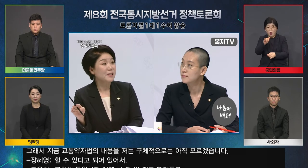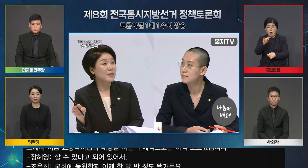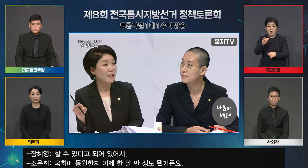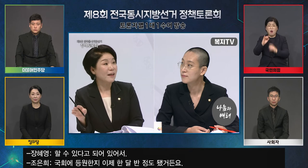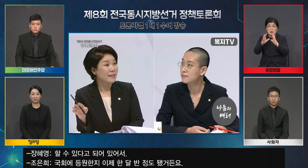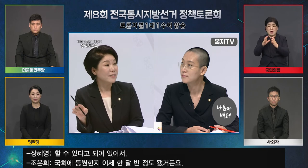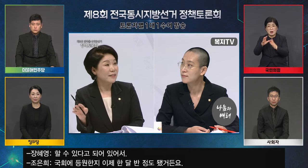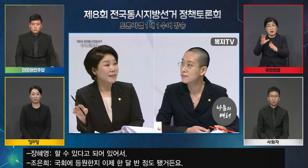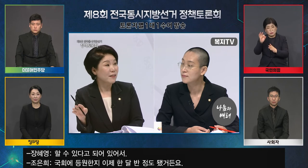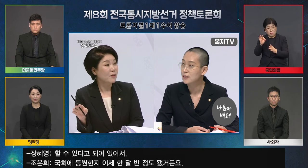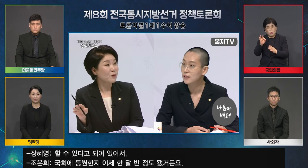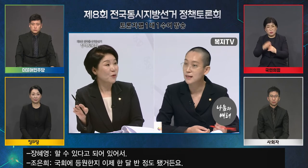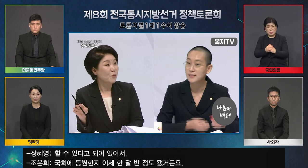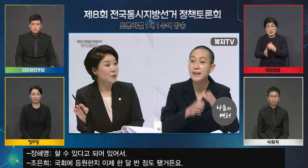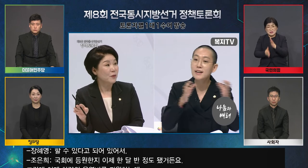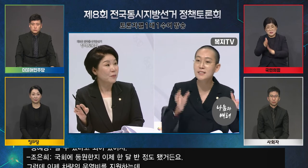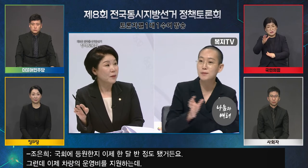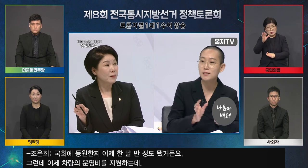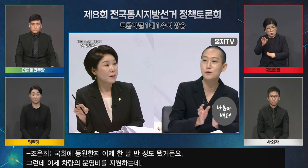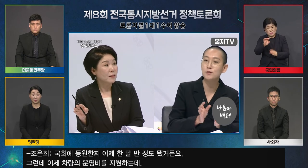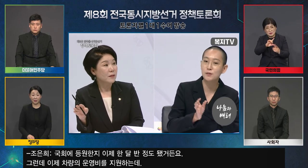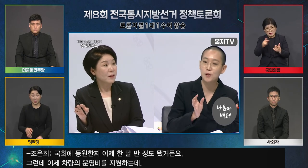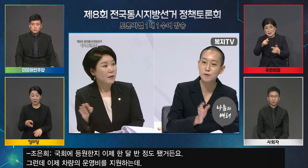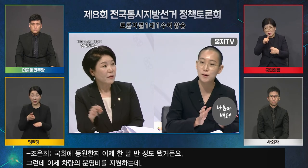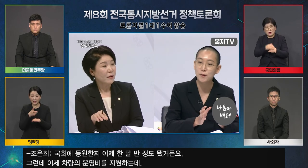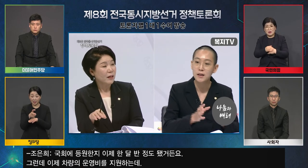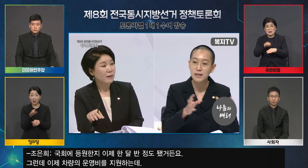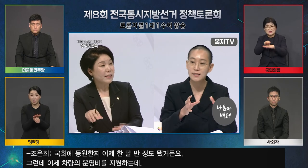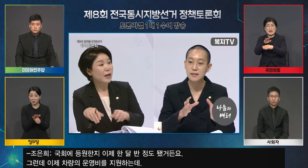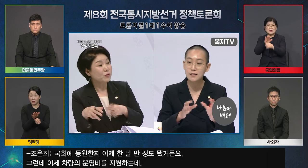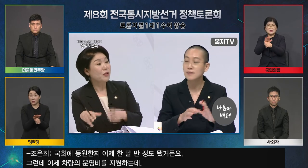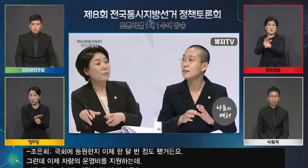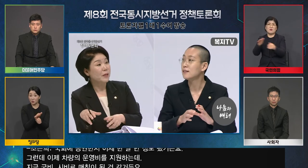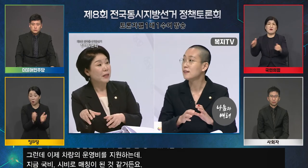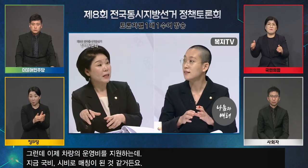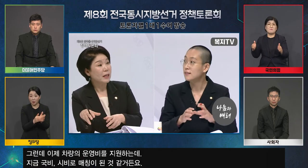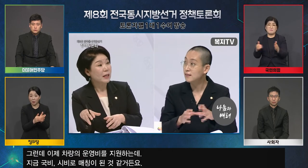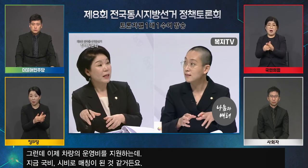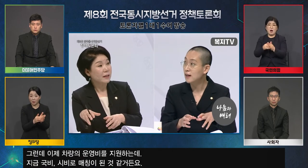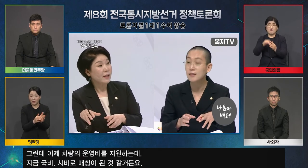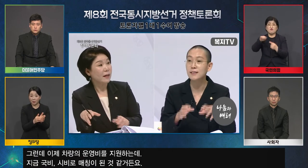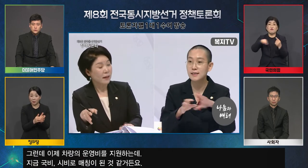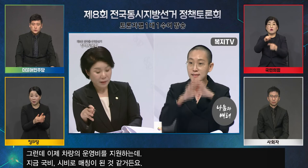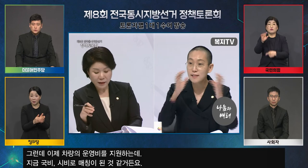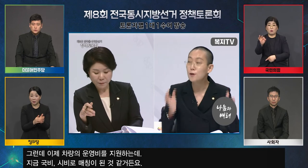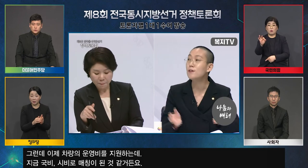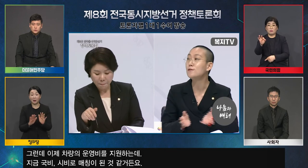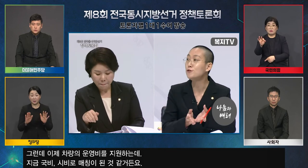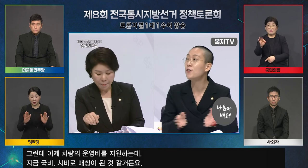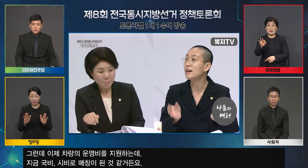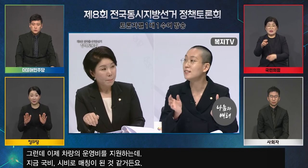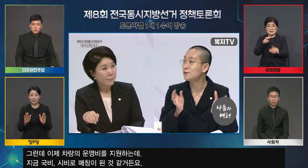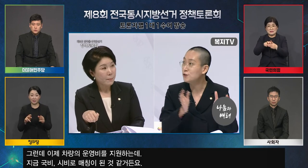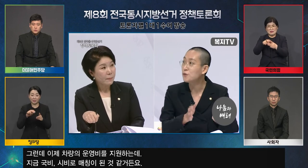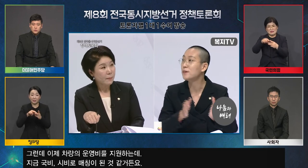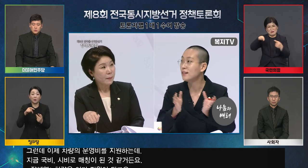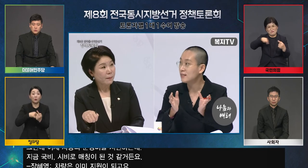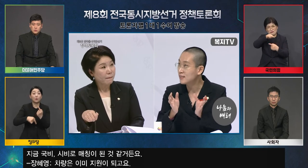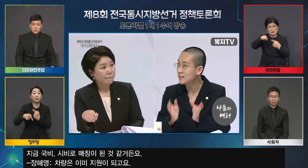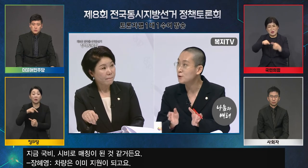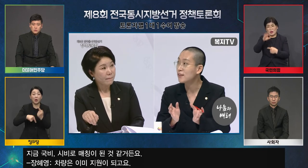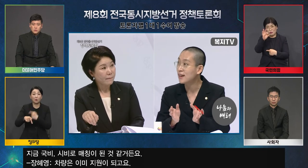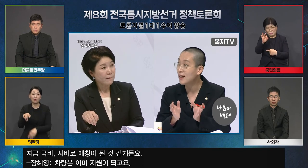구비로 매칭이 된 것 같거든요. 네. 차량은 이미 지원이 되고요. 차량 운영비. 네. 그 센터를 운영하는